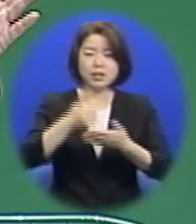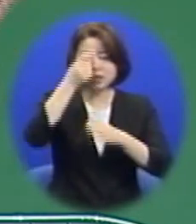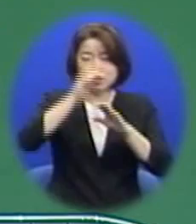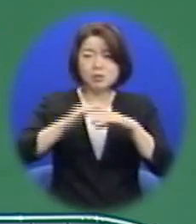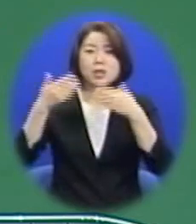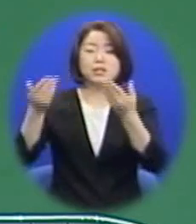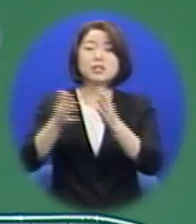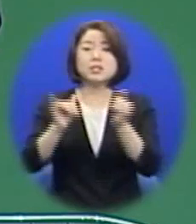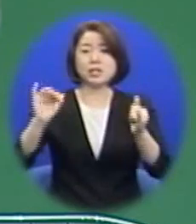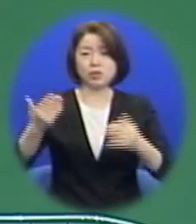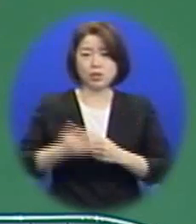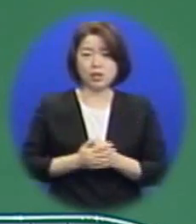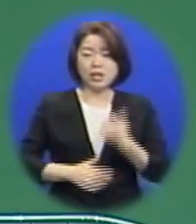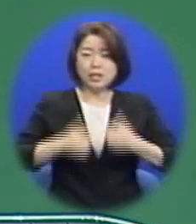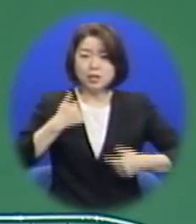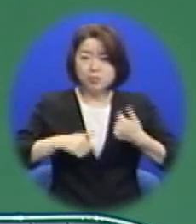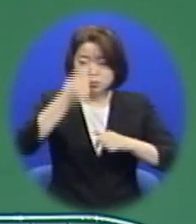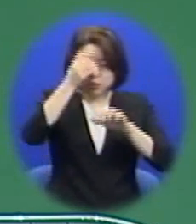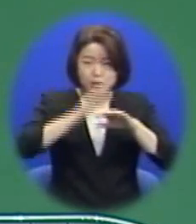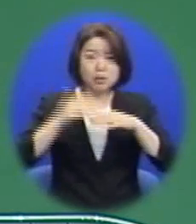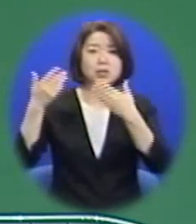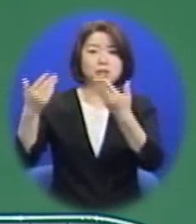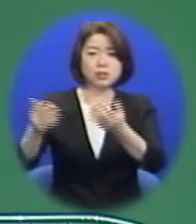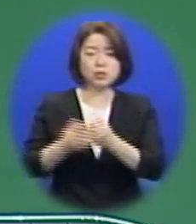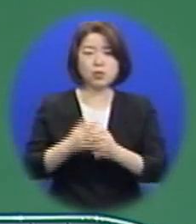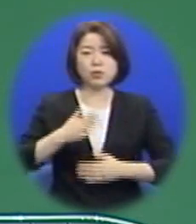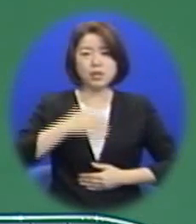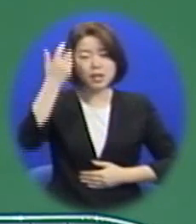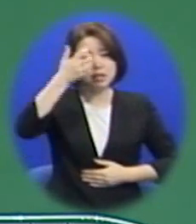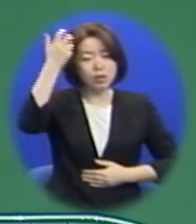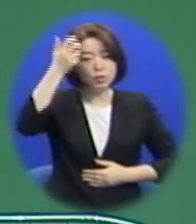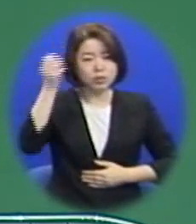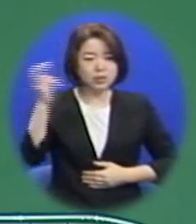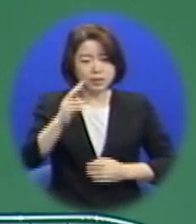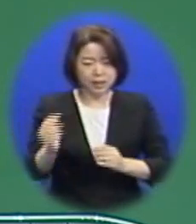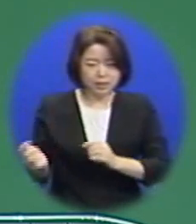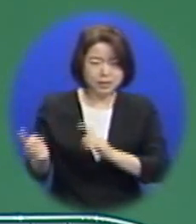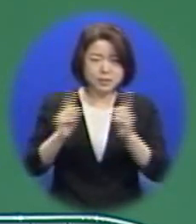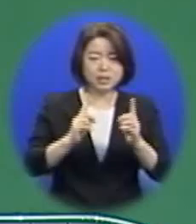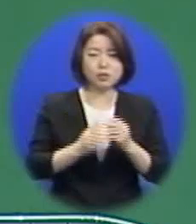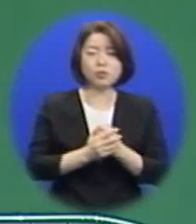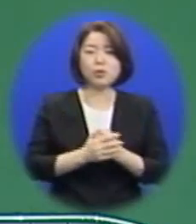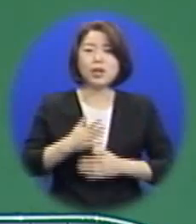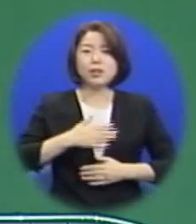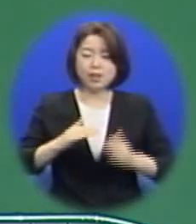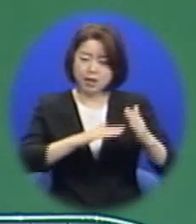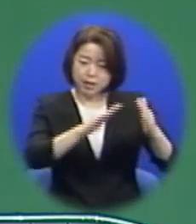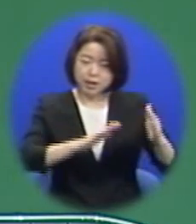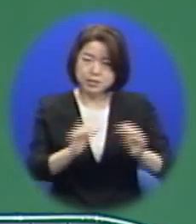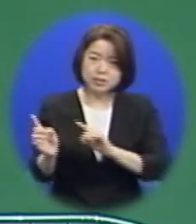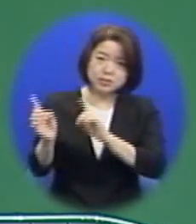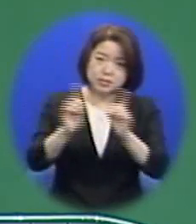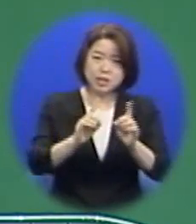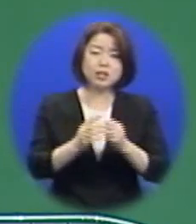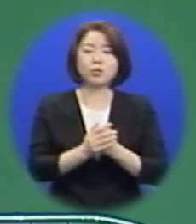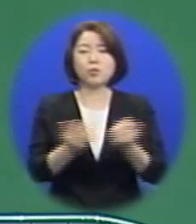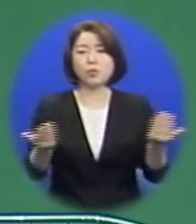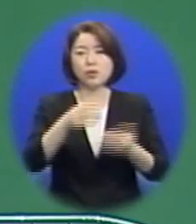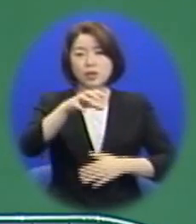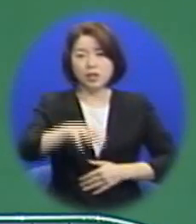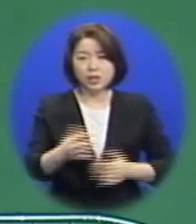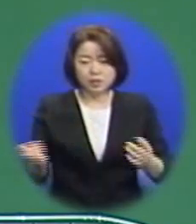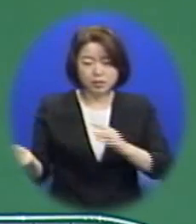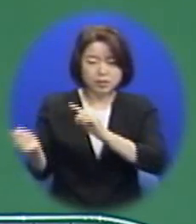원합니다. 기쁨으로 하나님께 예배하며 내 영혼이 소생하여 내가 가정을 살리고 내가 일터를